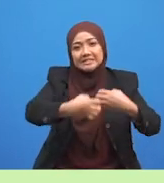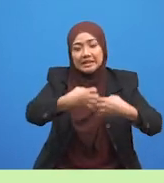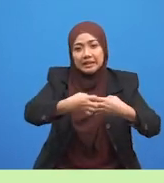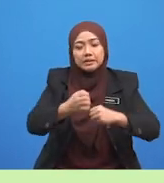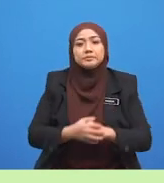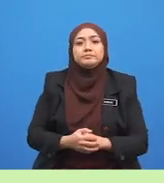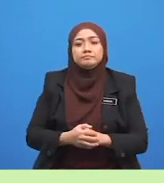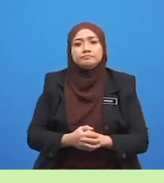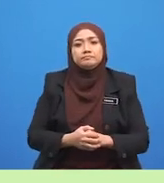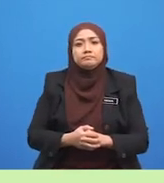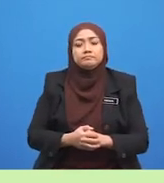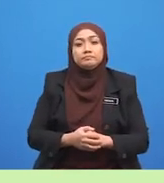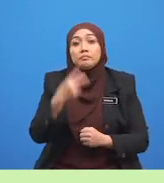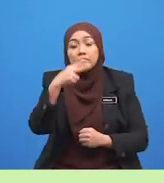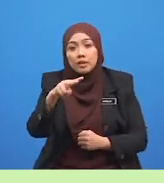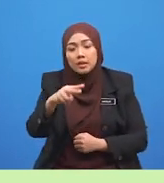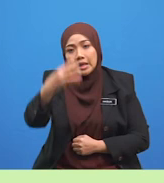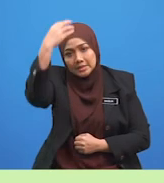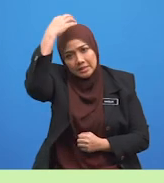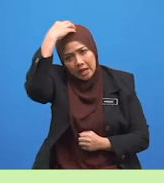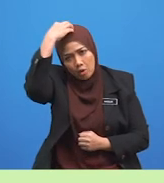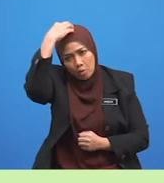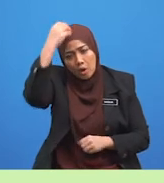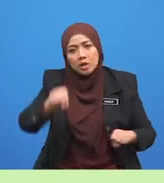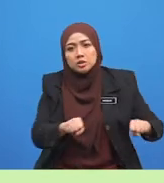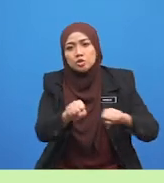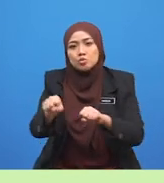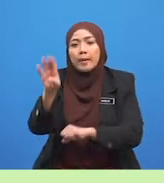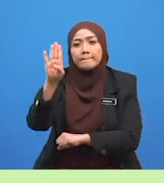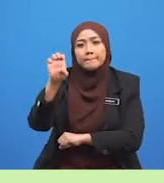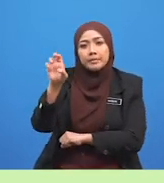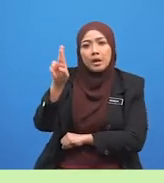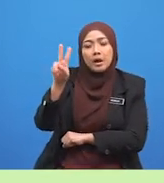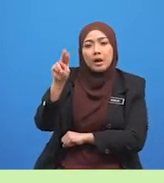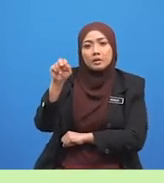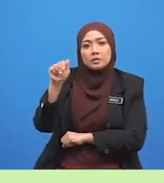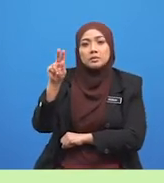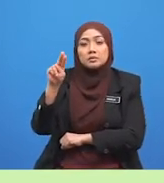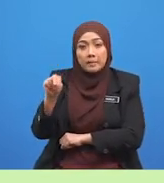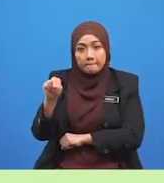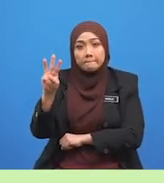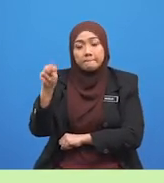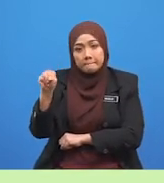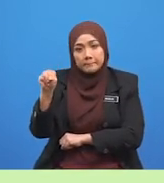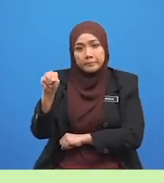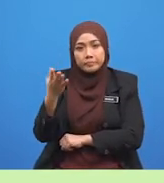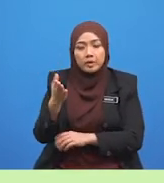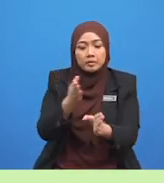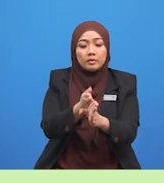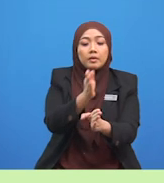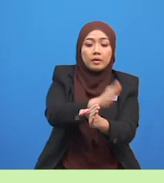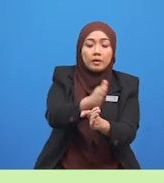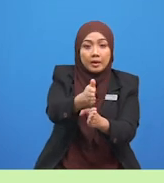Selangor iaitu terdapat Sungai Bernam yang menjadi sempadan semula jadi bagi Selangor dan negeri